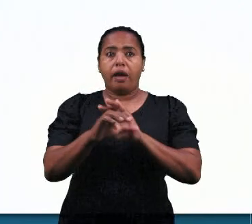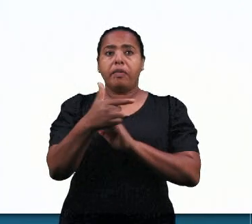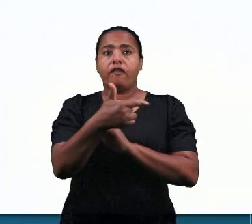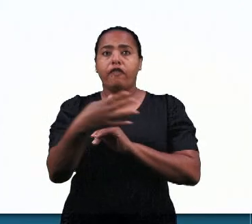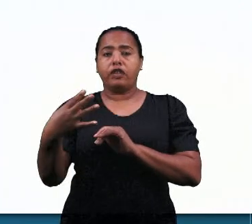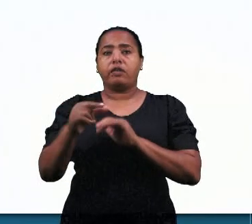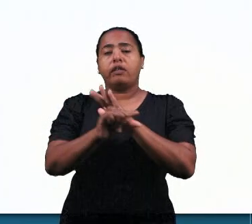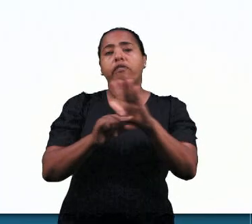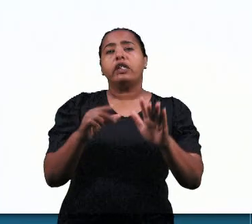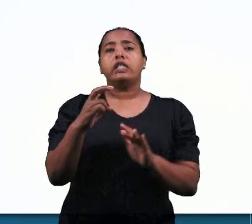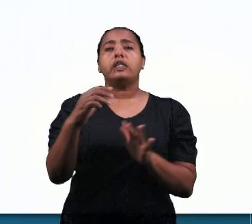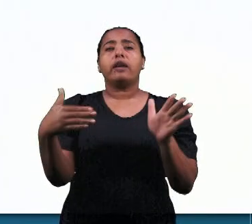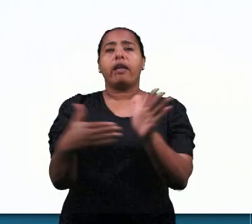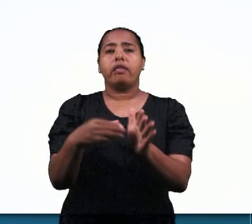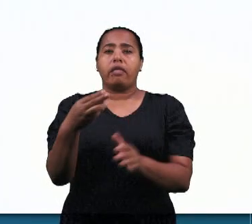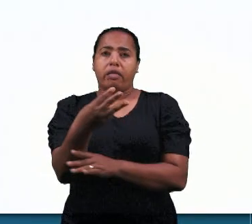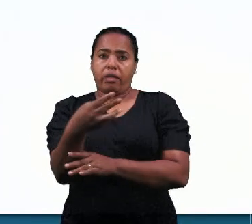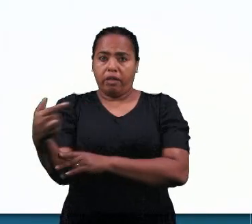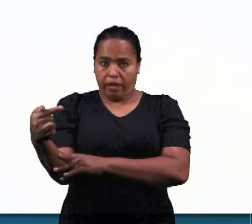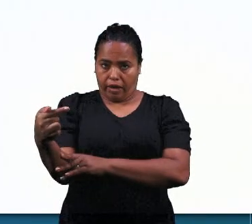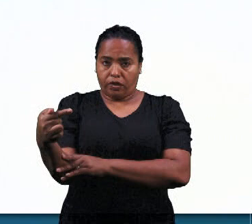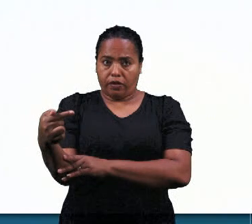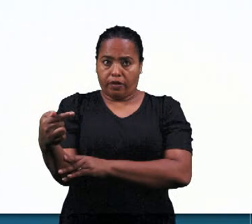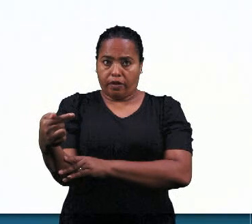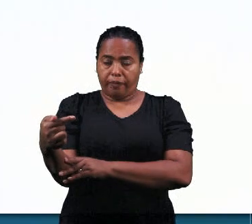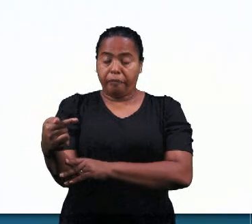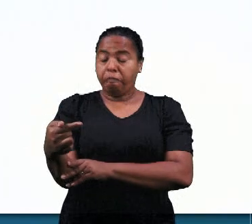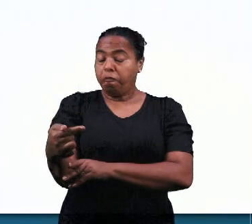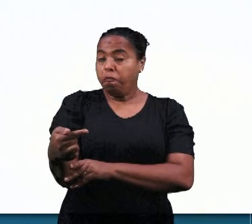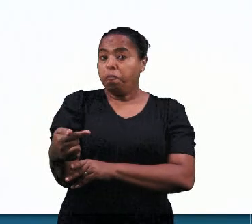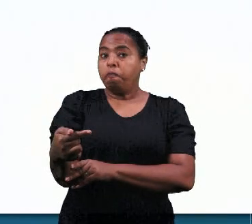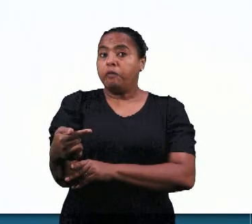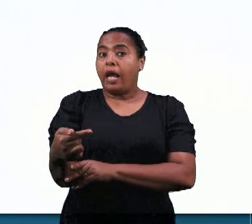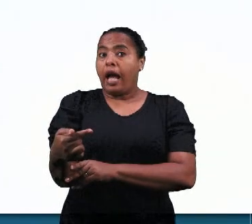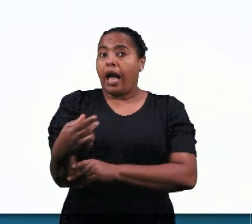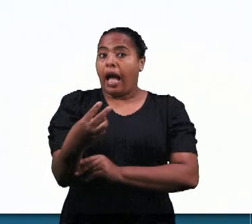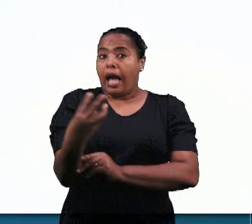24, versets 5 à 37. Et